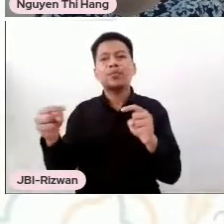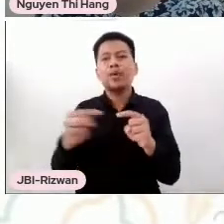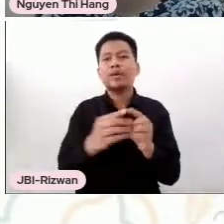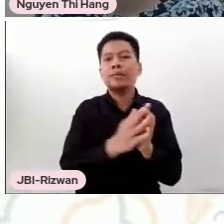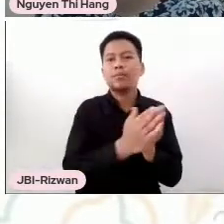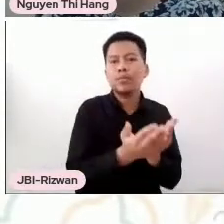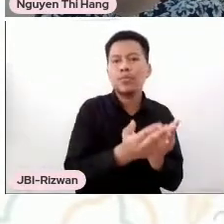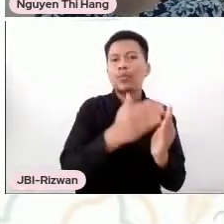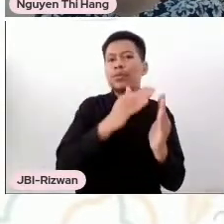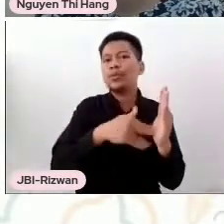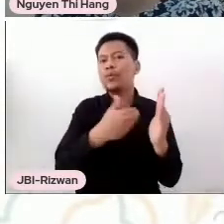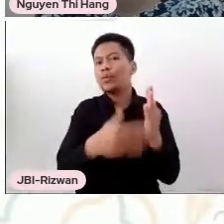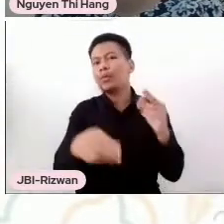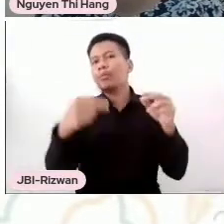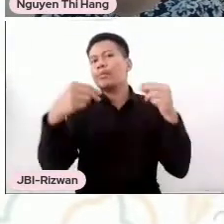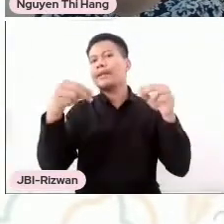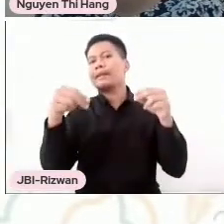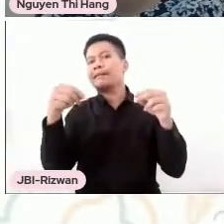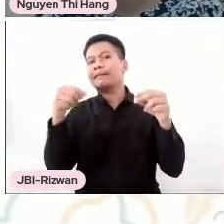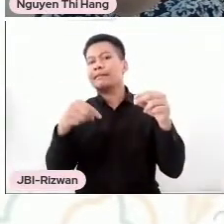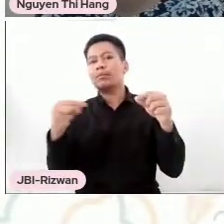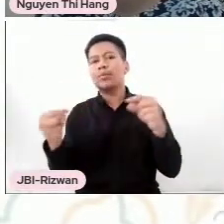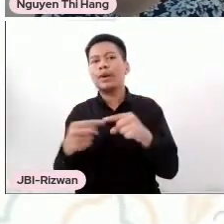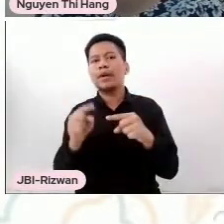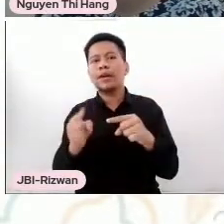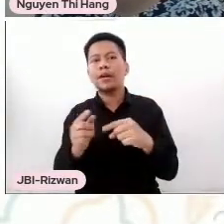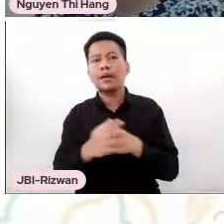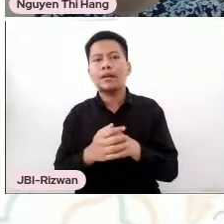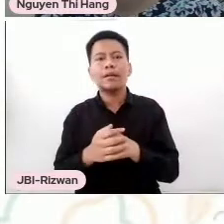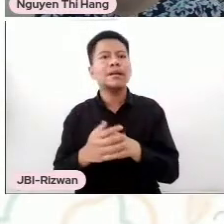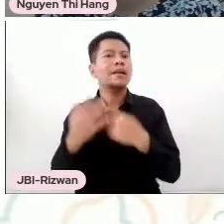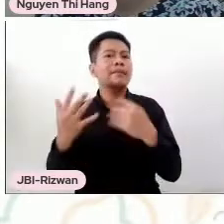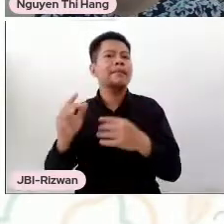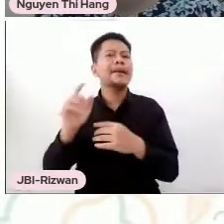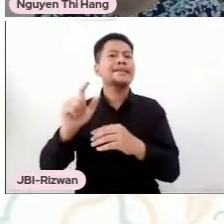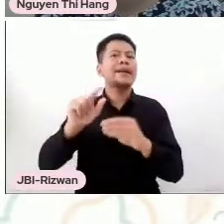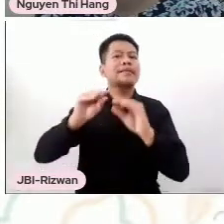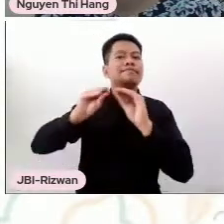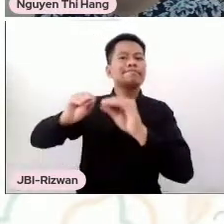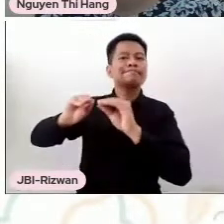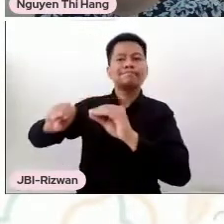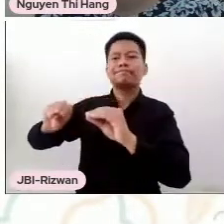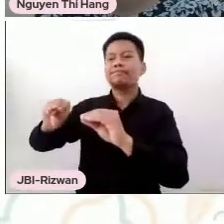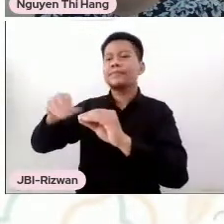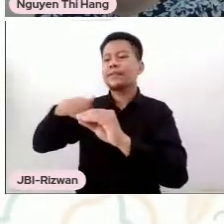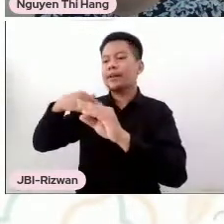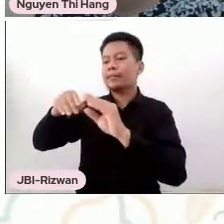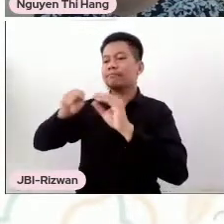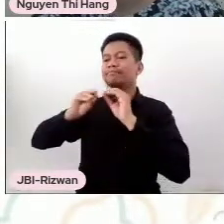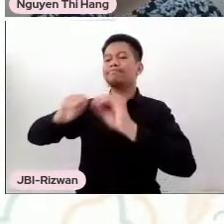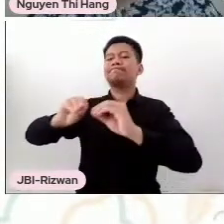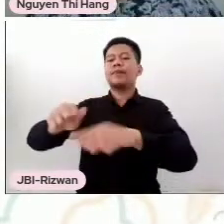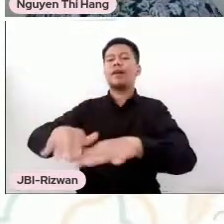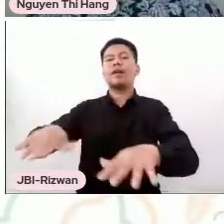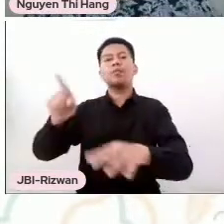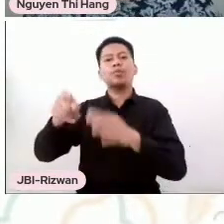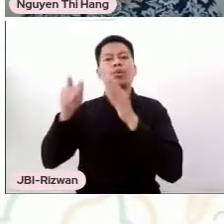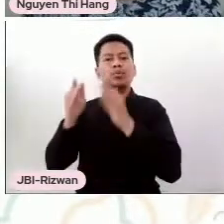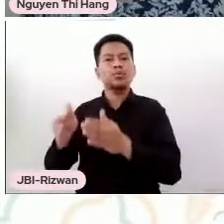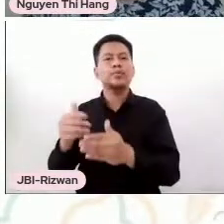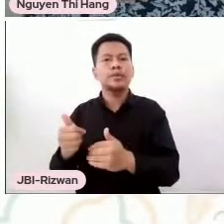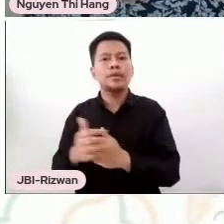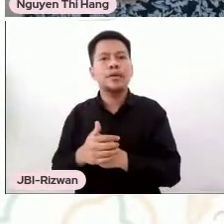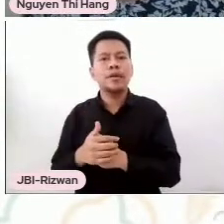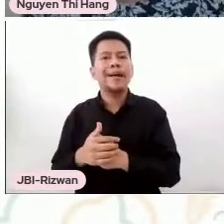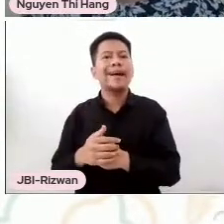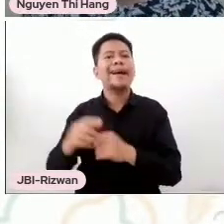kemudian material, bagaimana bahan-bahan pembelajaran dikembangkan untuk anak-anak berkebutuhan khusus. Kemudian mereka punya sekolah luar